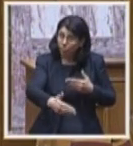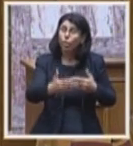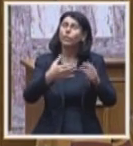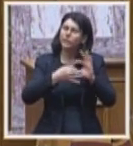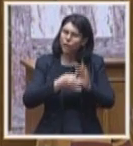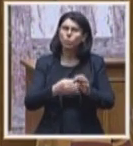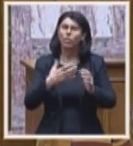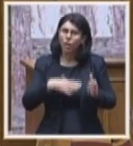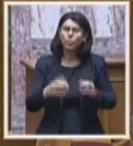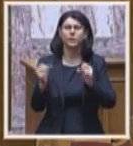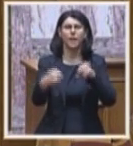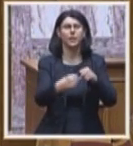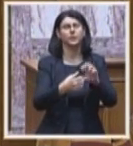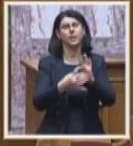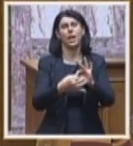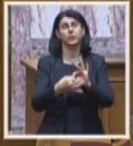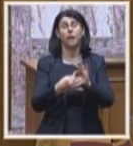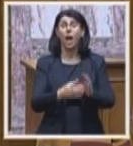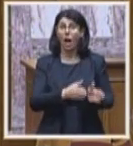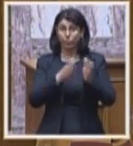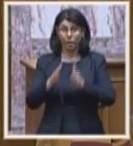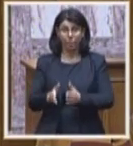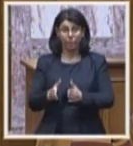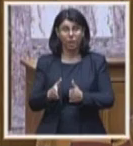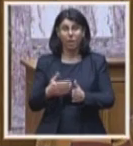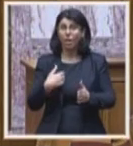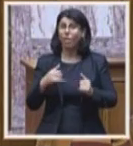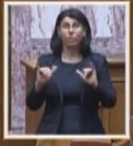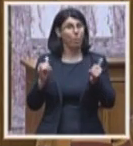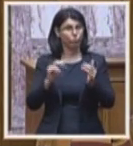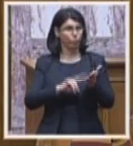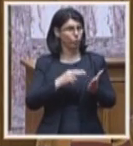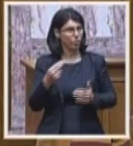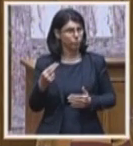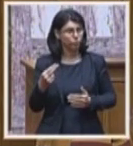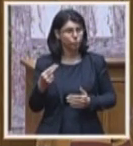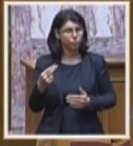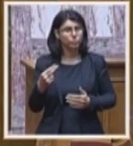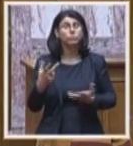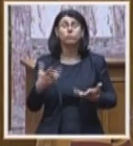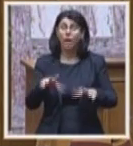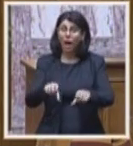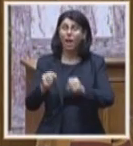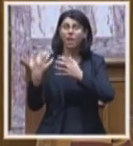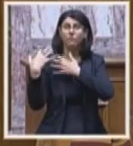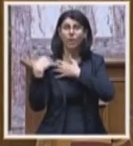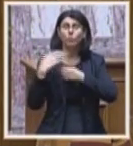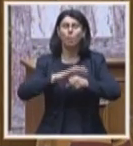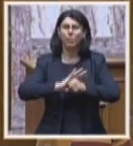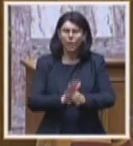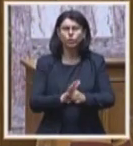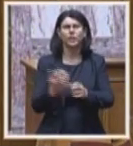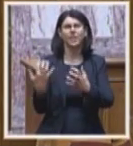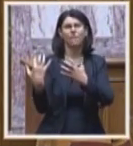συνενέσεις. Απ' την άλλη μεριά, δεν παίζουμε με τους θεσμούς και αναλαμβάνουμε πλήρως εμείς τις ευθύνες